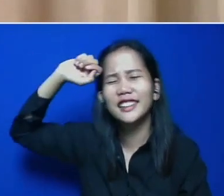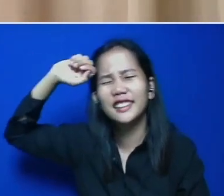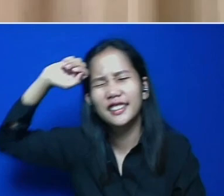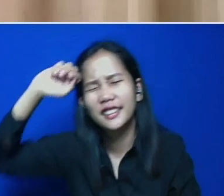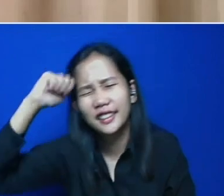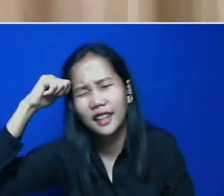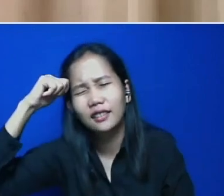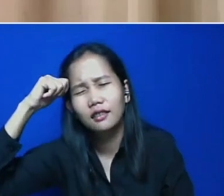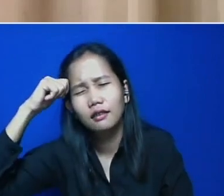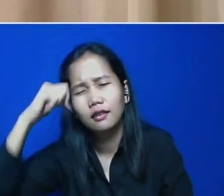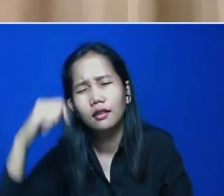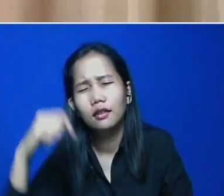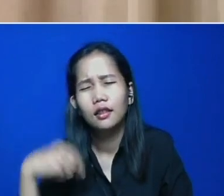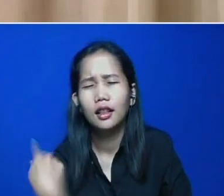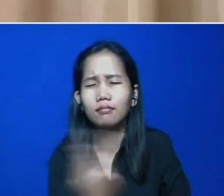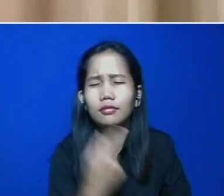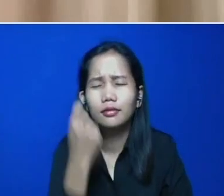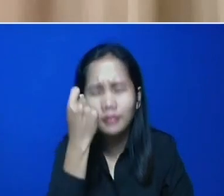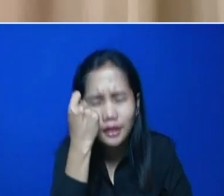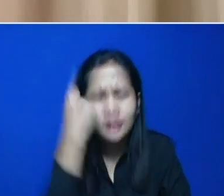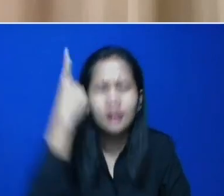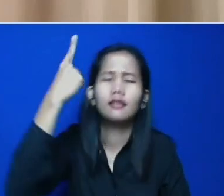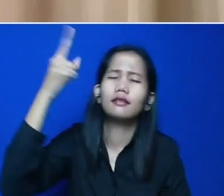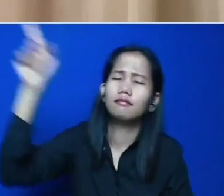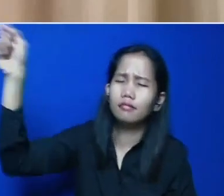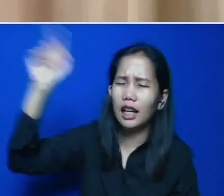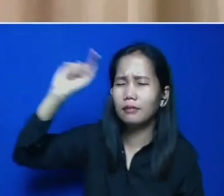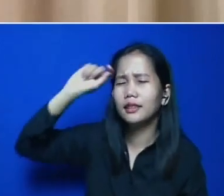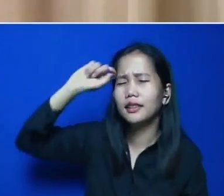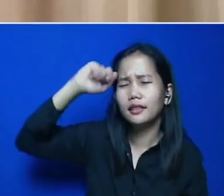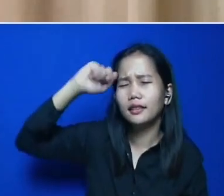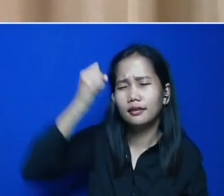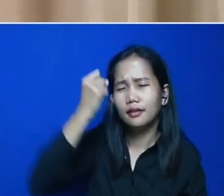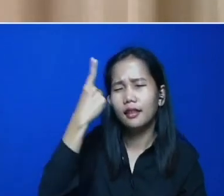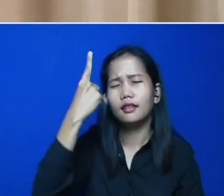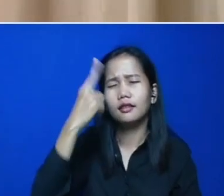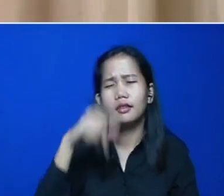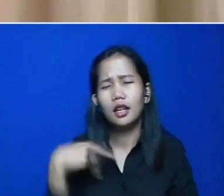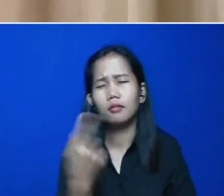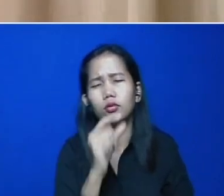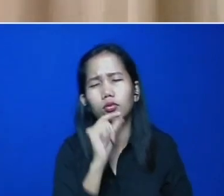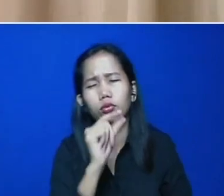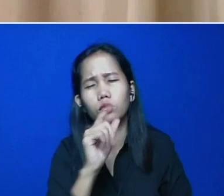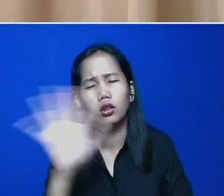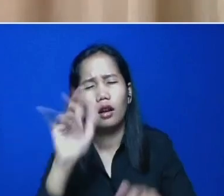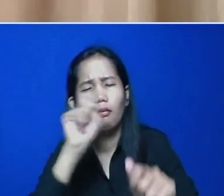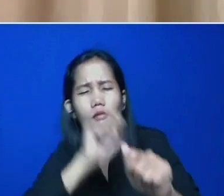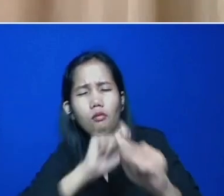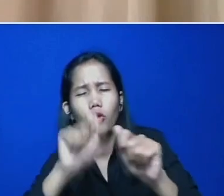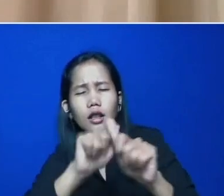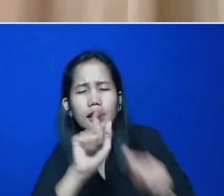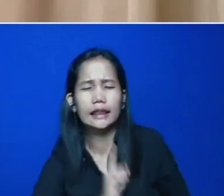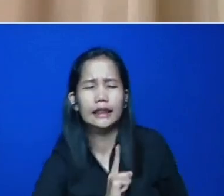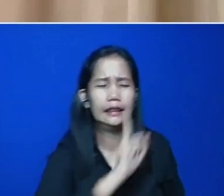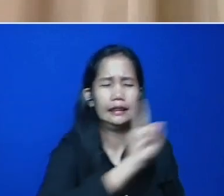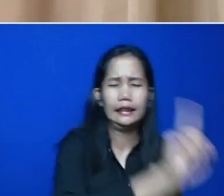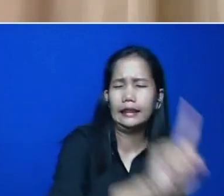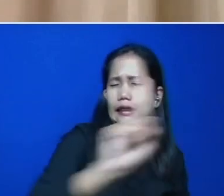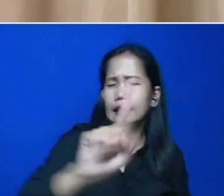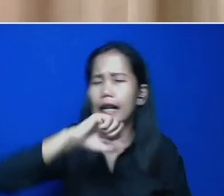untuk tidak membuat diri kami najis karena memakan makanan yang